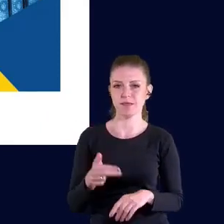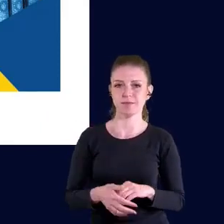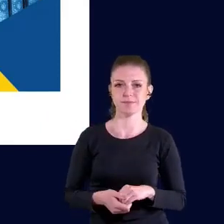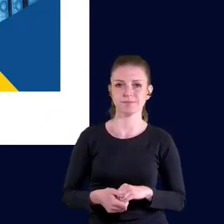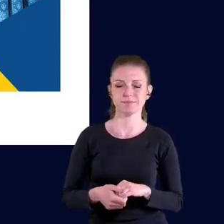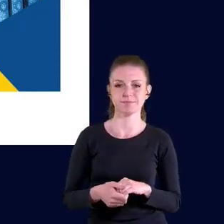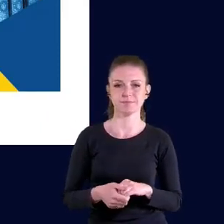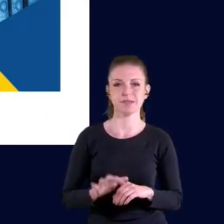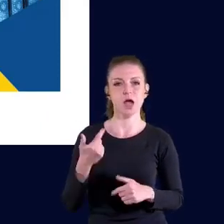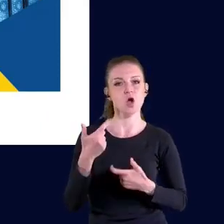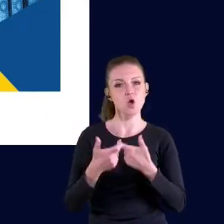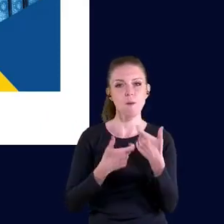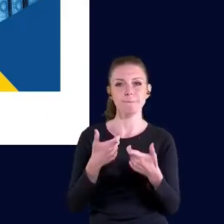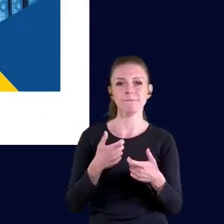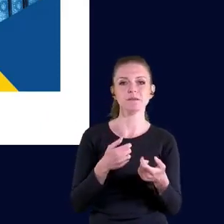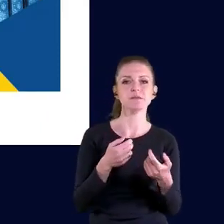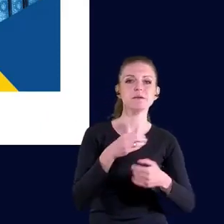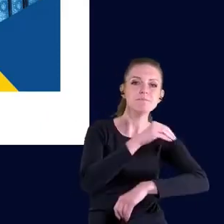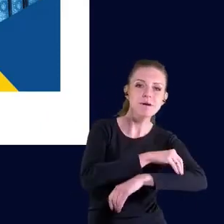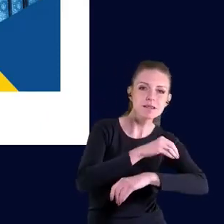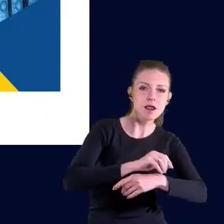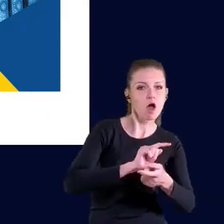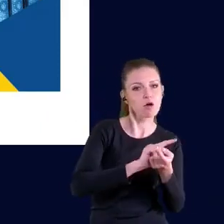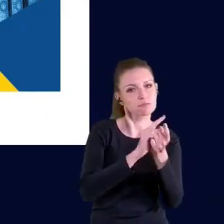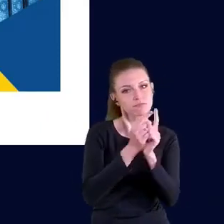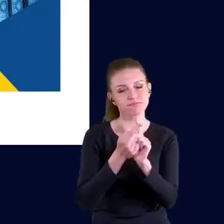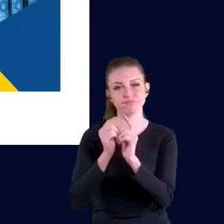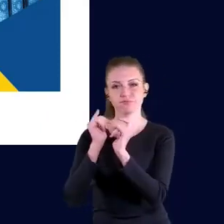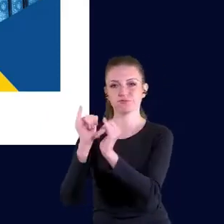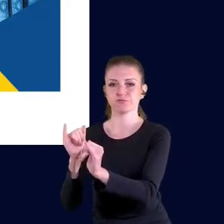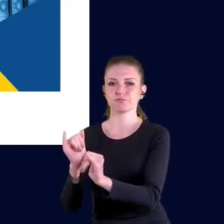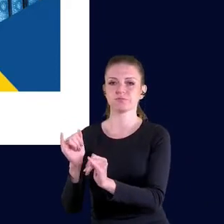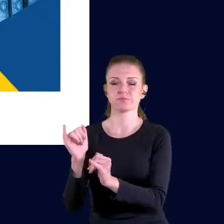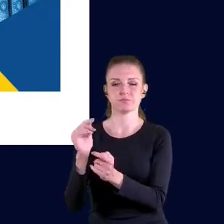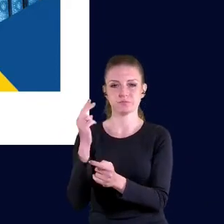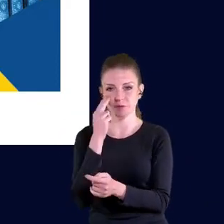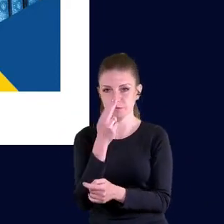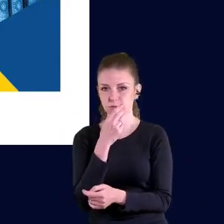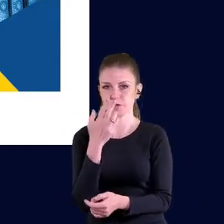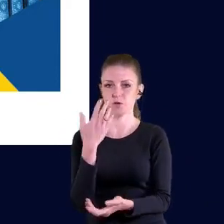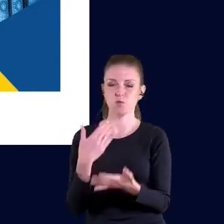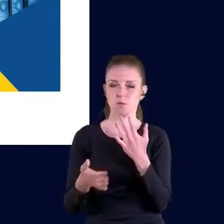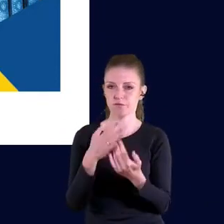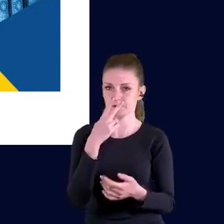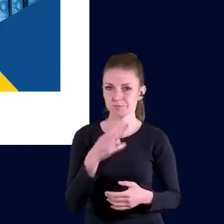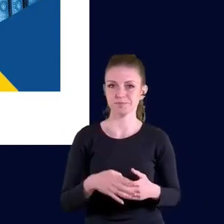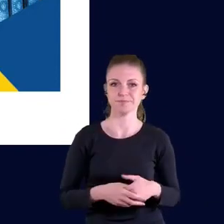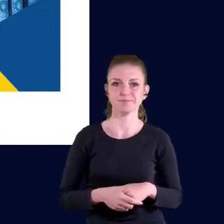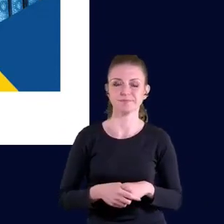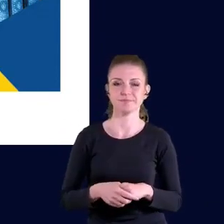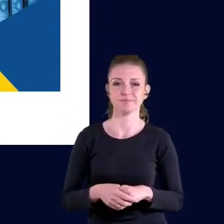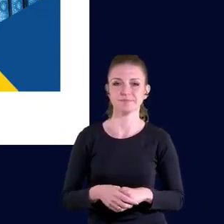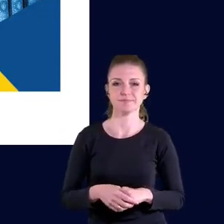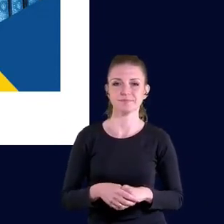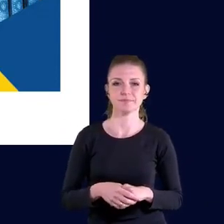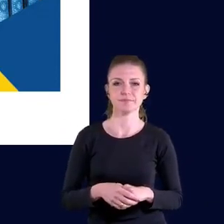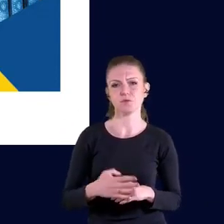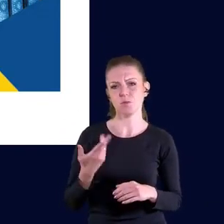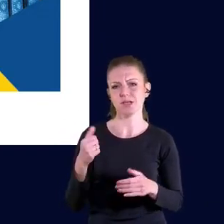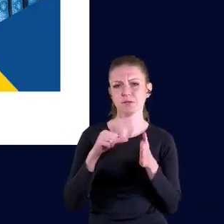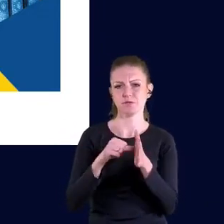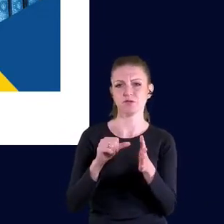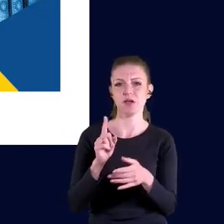prace nad tym trwają no i będzie to po prostu przewodnik tylko w takiej wersji